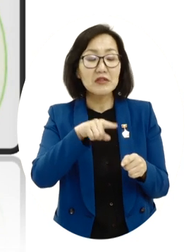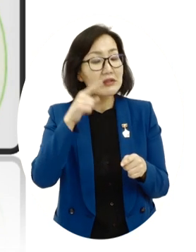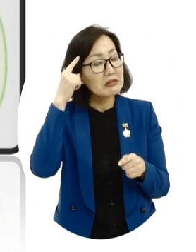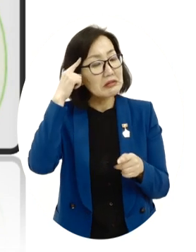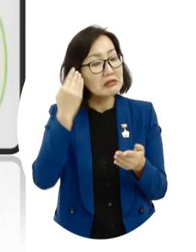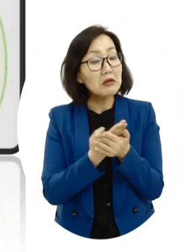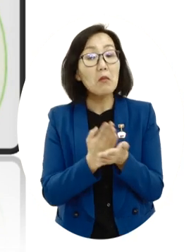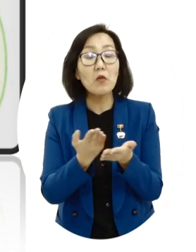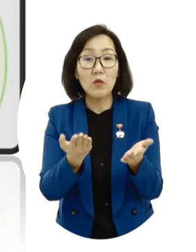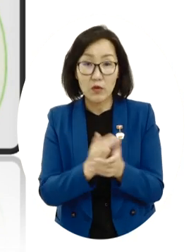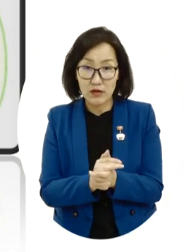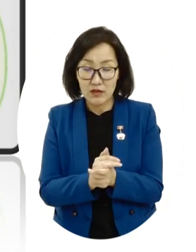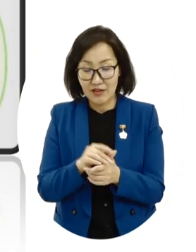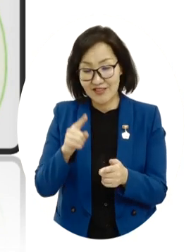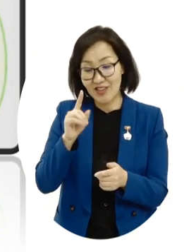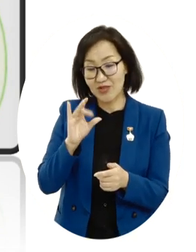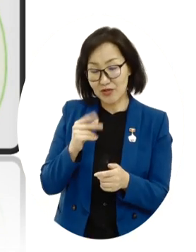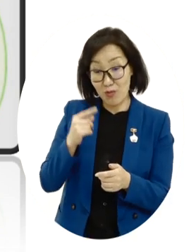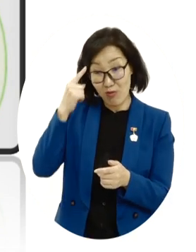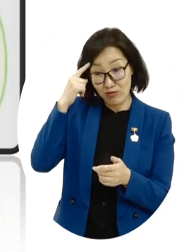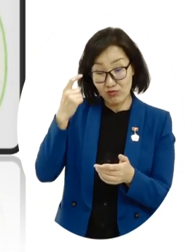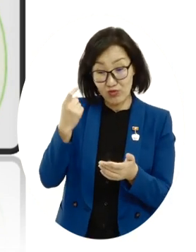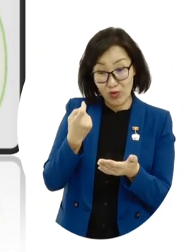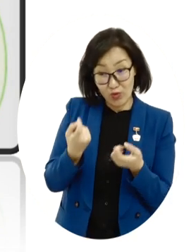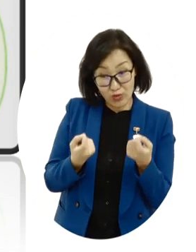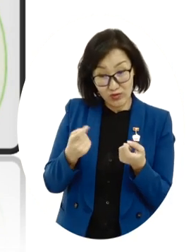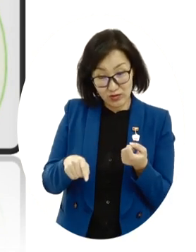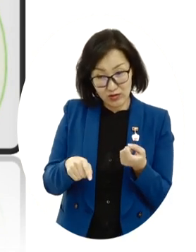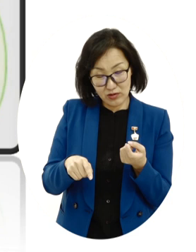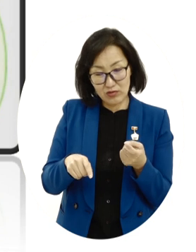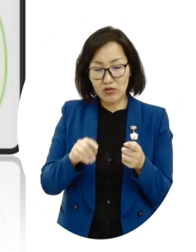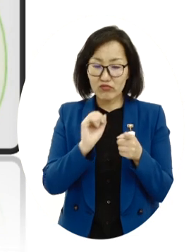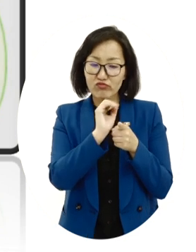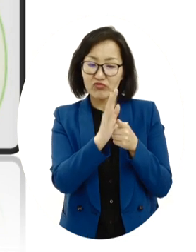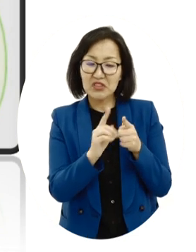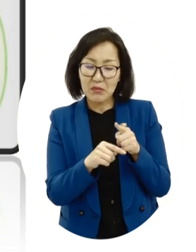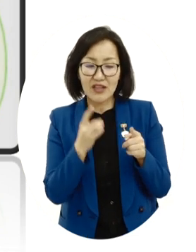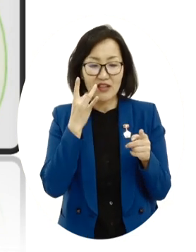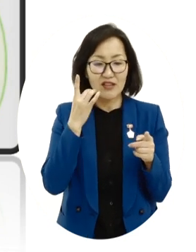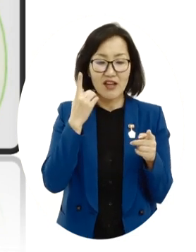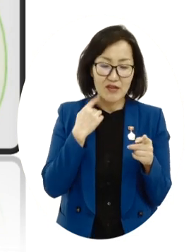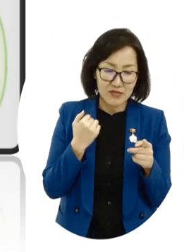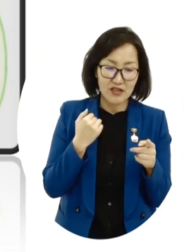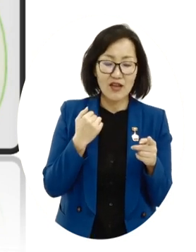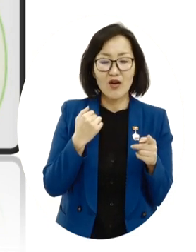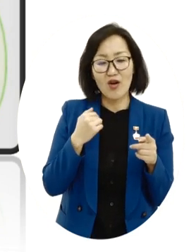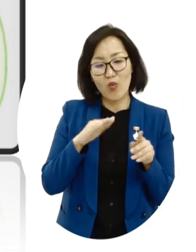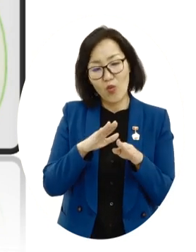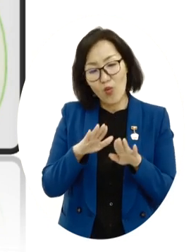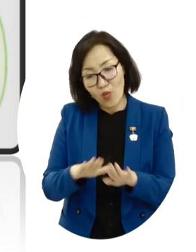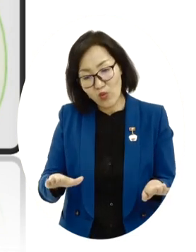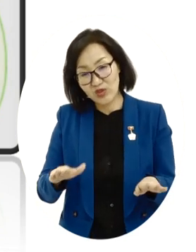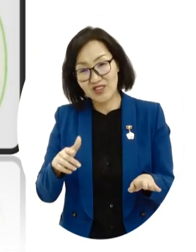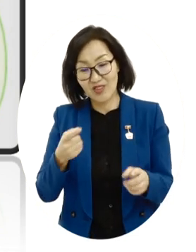уу? За, нэгэн сурагч Монгол хотлын төрлүүдийг ч бас илтгэцгээе. Эрэгтэй, эмэгтэй хүний бас